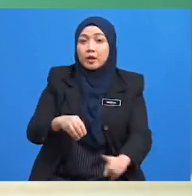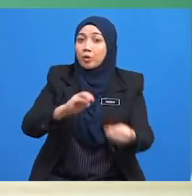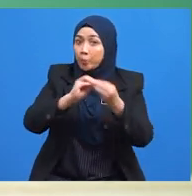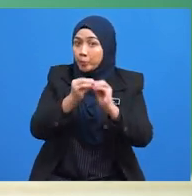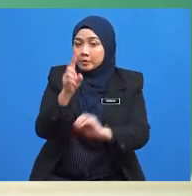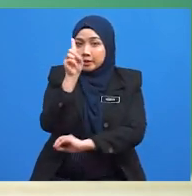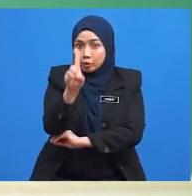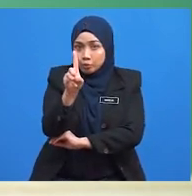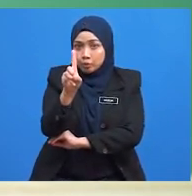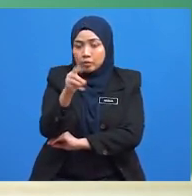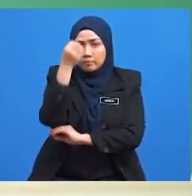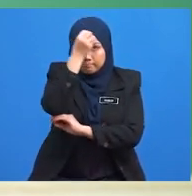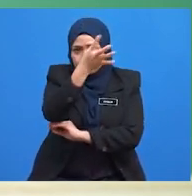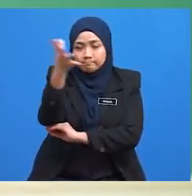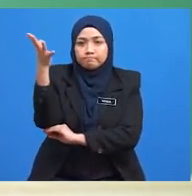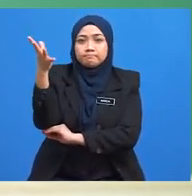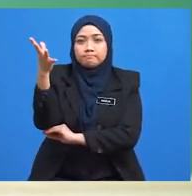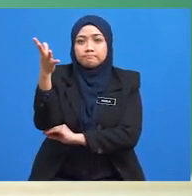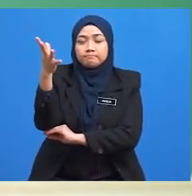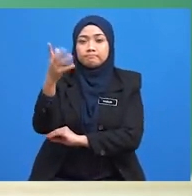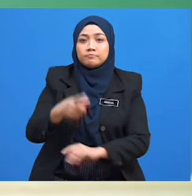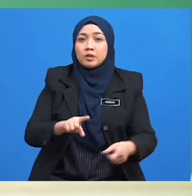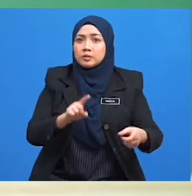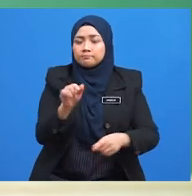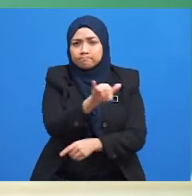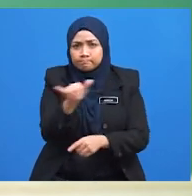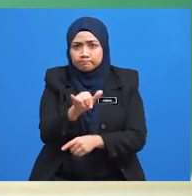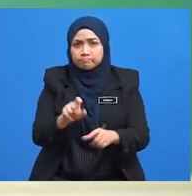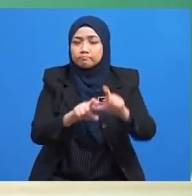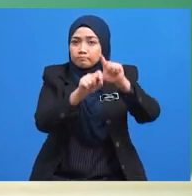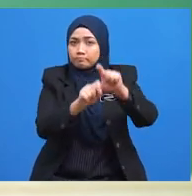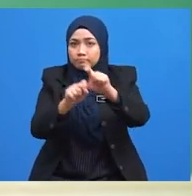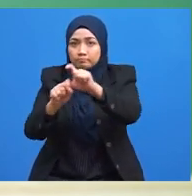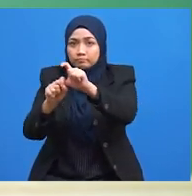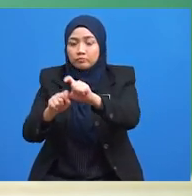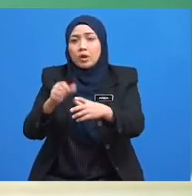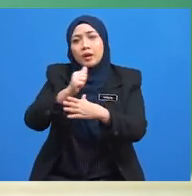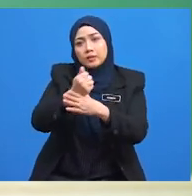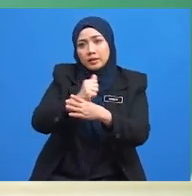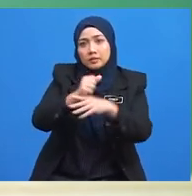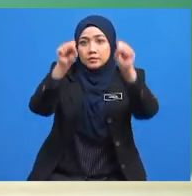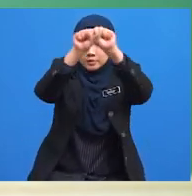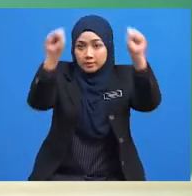pertama, menjelaskan saling kebergantungan antara sistem fizikal.